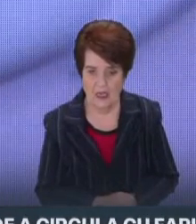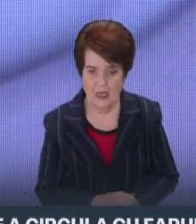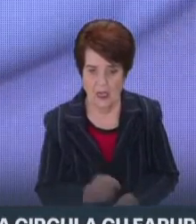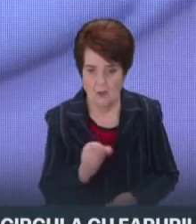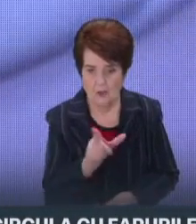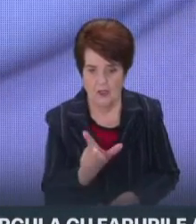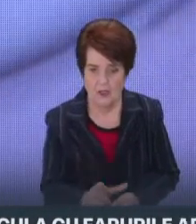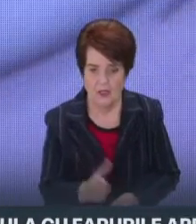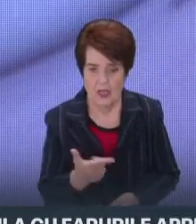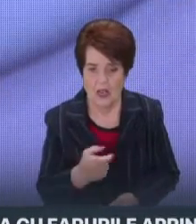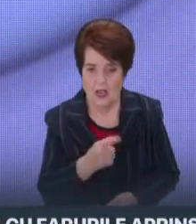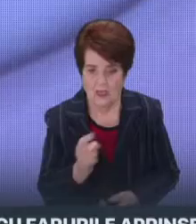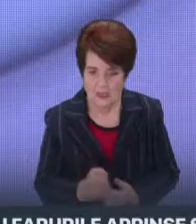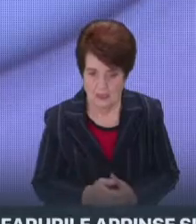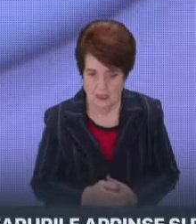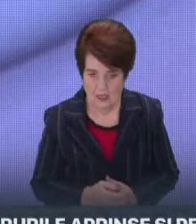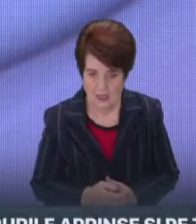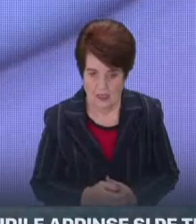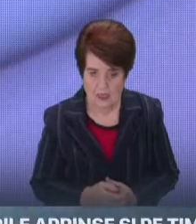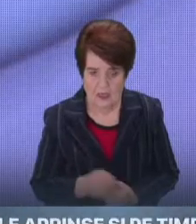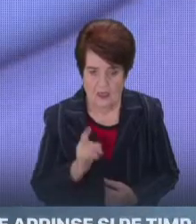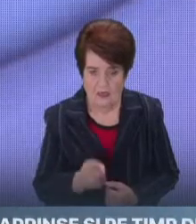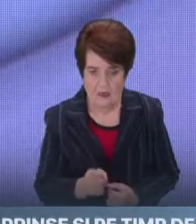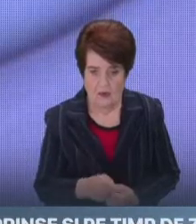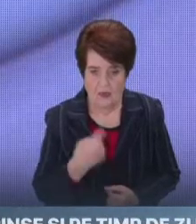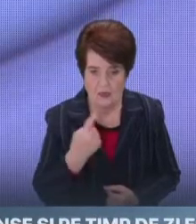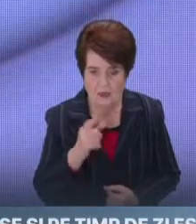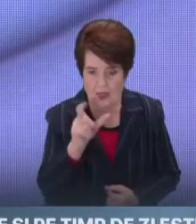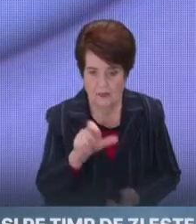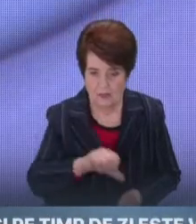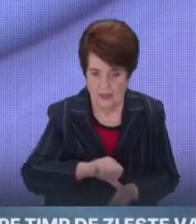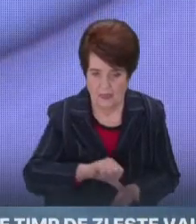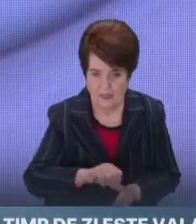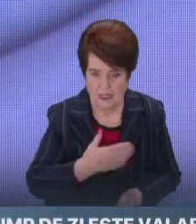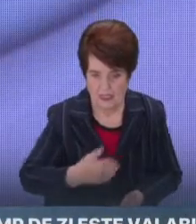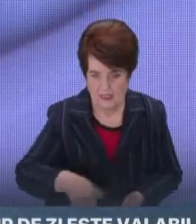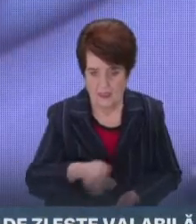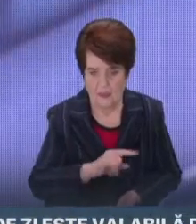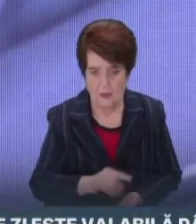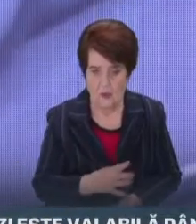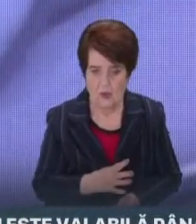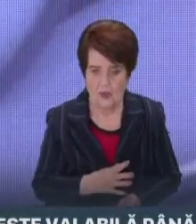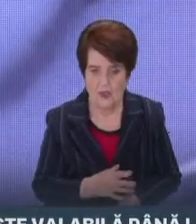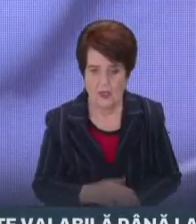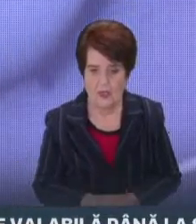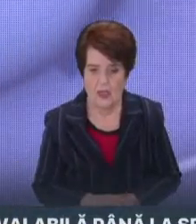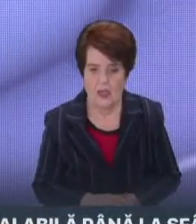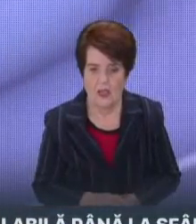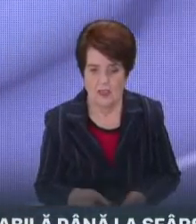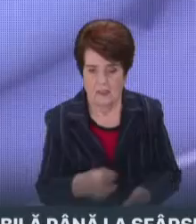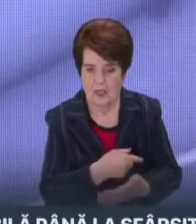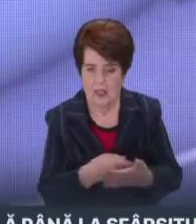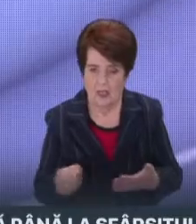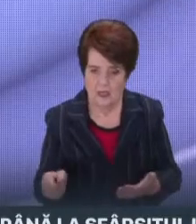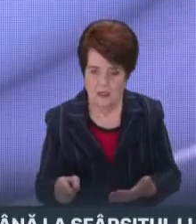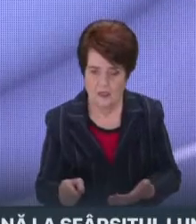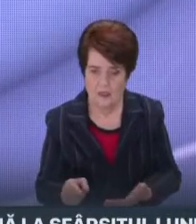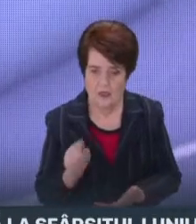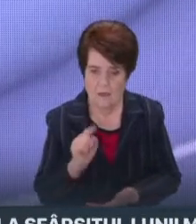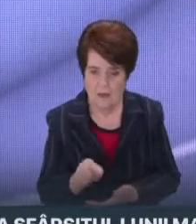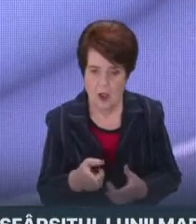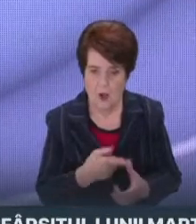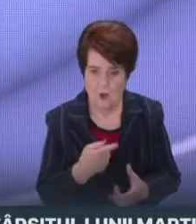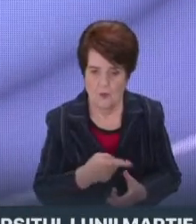de gaz. În spotul prezentat de către noi, noi ne-am străduit să punem accentul anumit